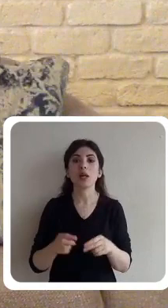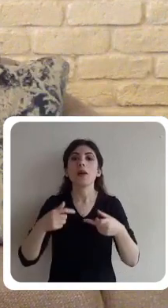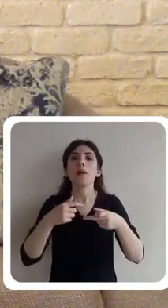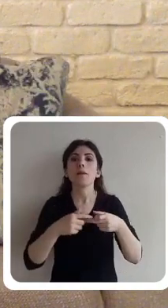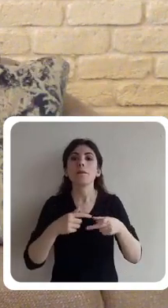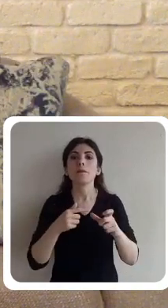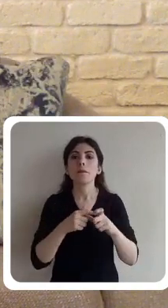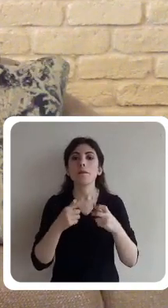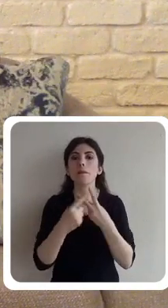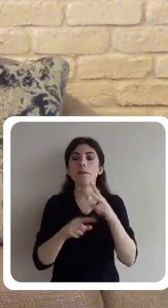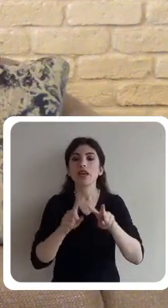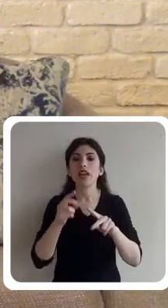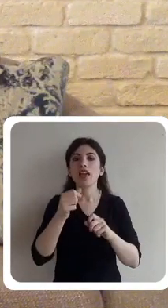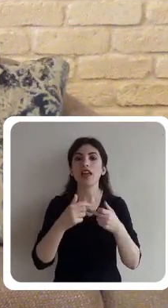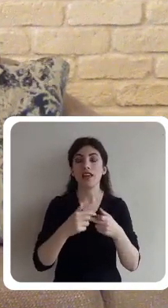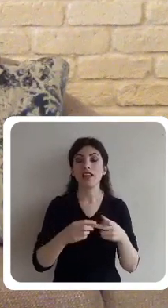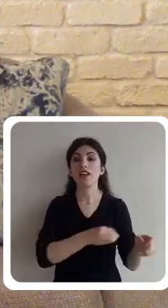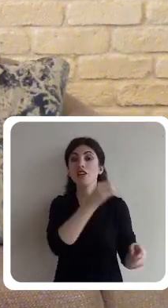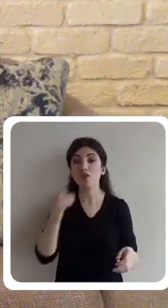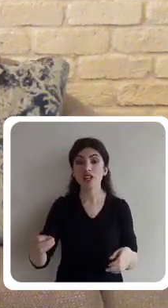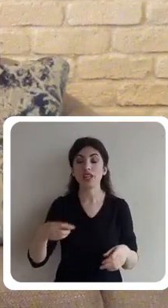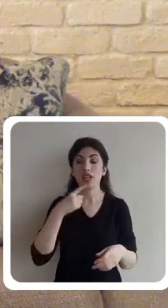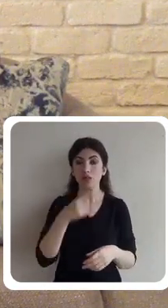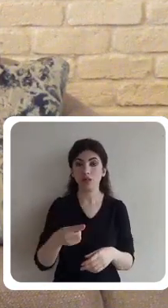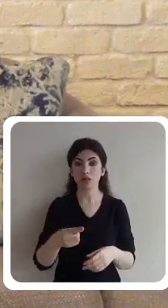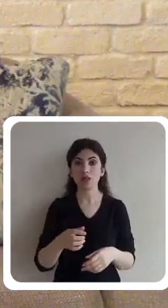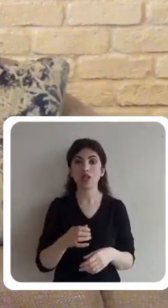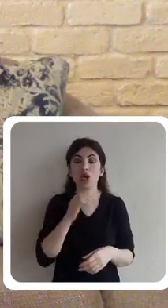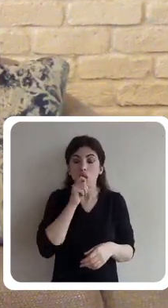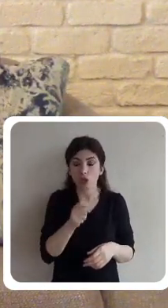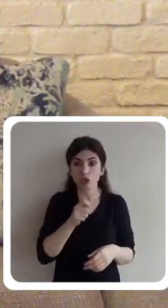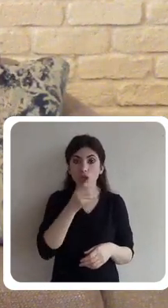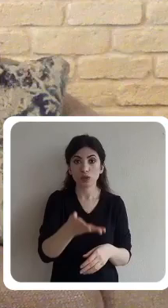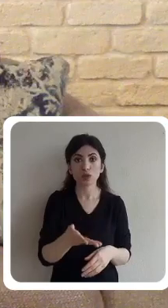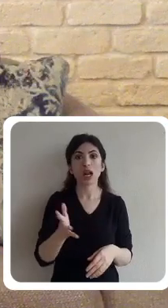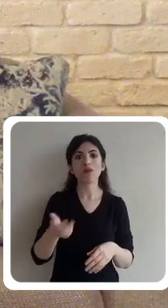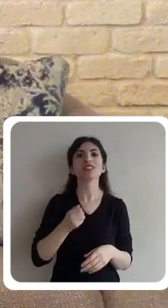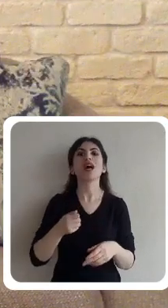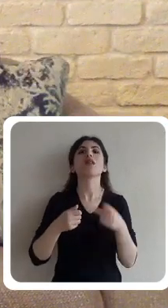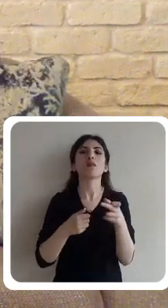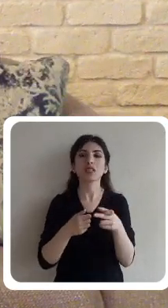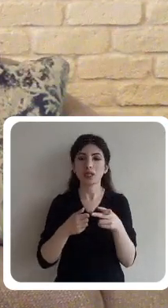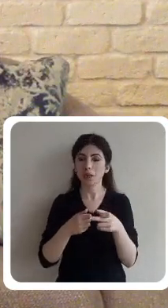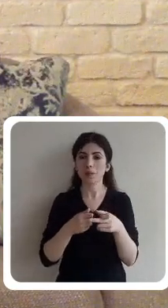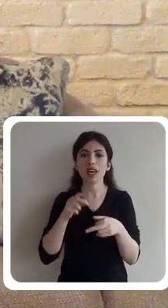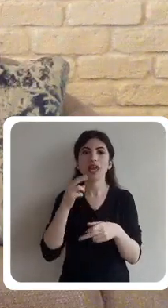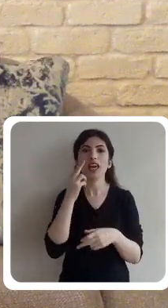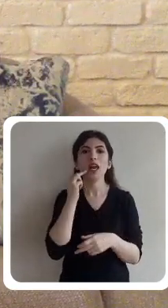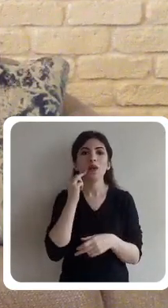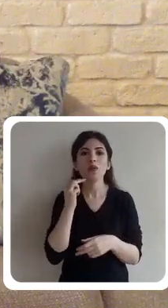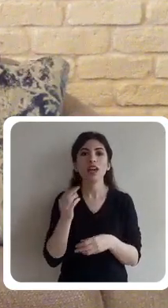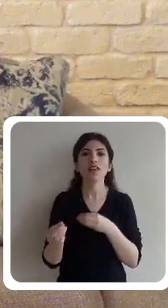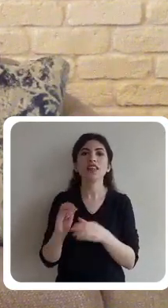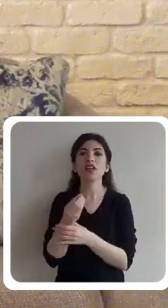veririm. Pirebey durur mu? Hemen söz vermiş, almış peyniri, koşmuş götürmüş